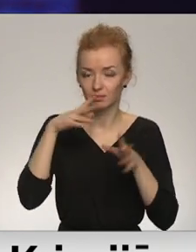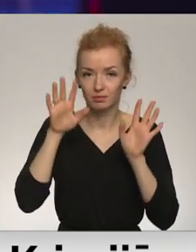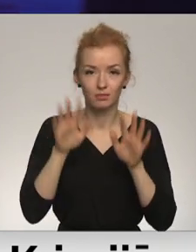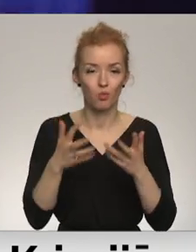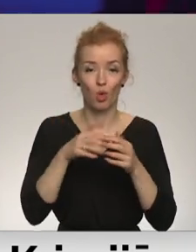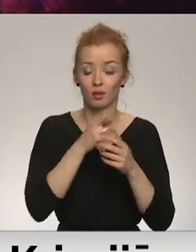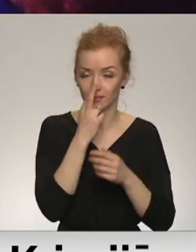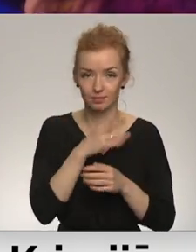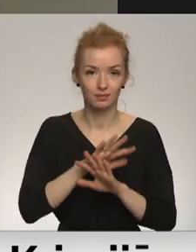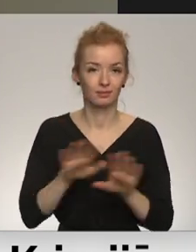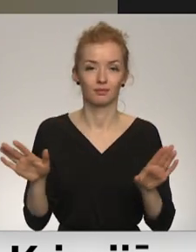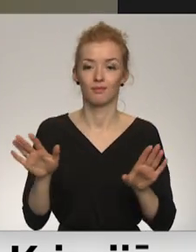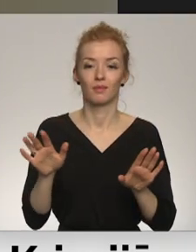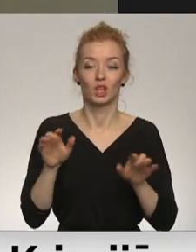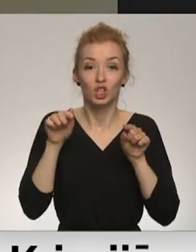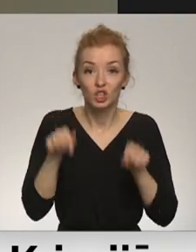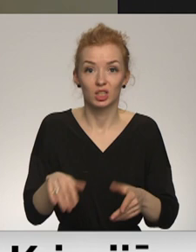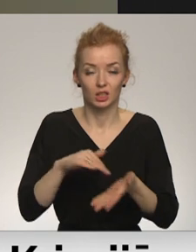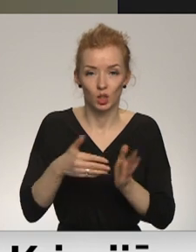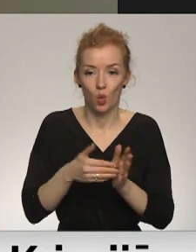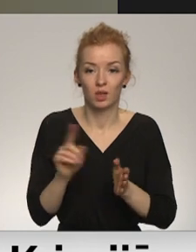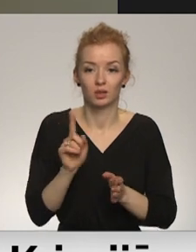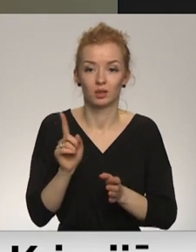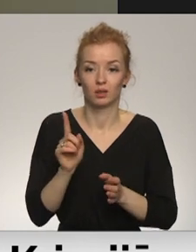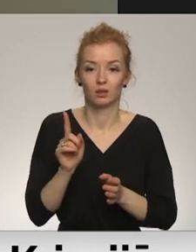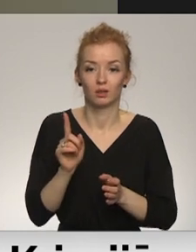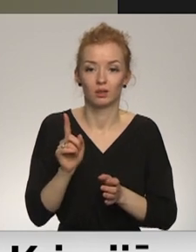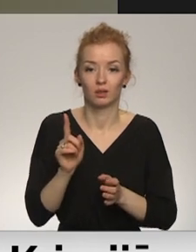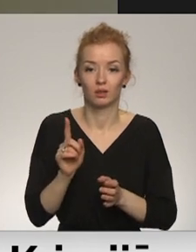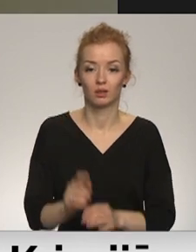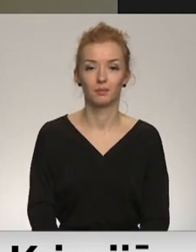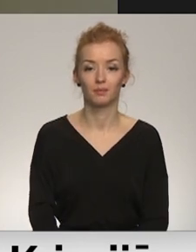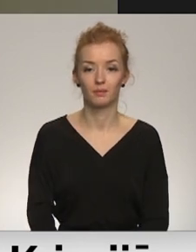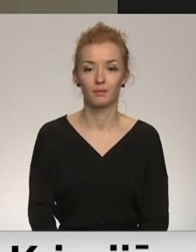politiskām sajūtām. Bet šī situācija ir tik...